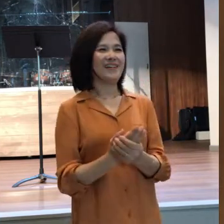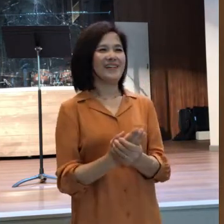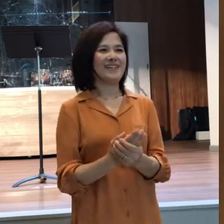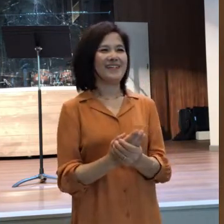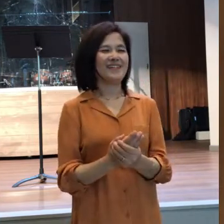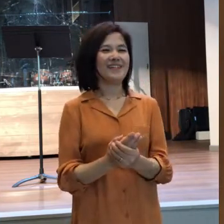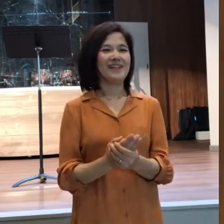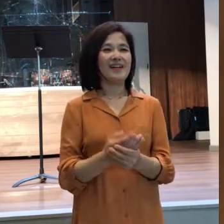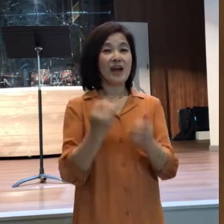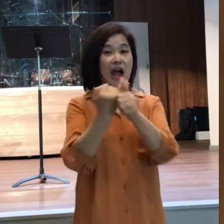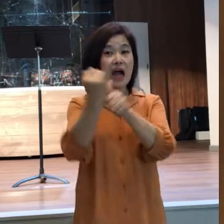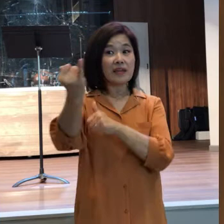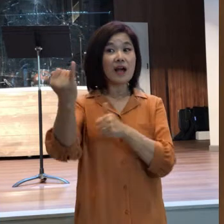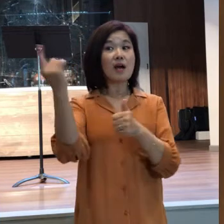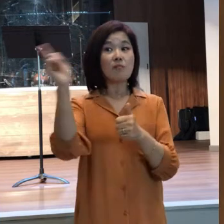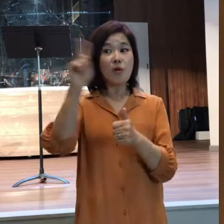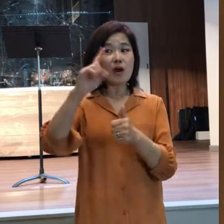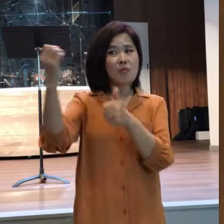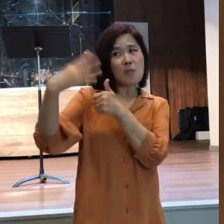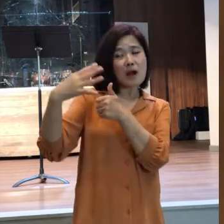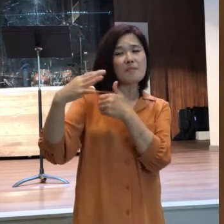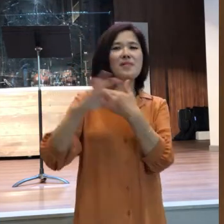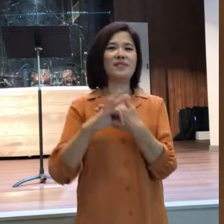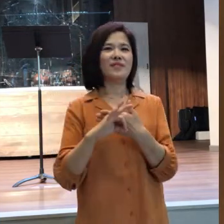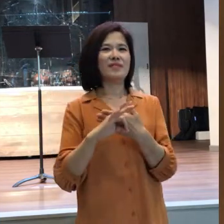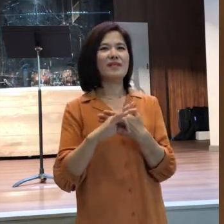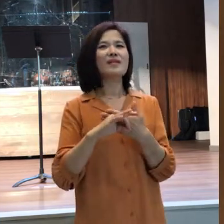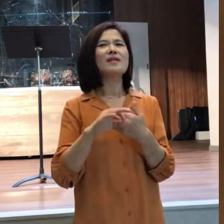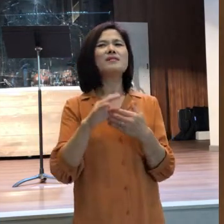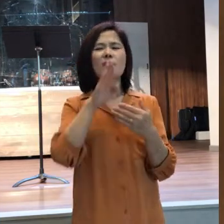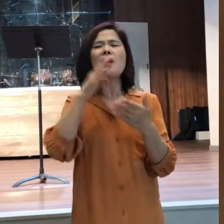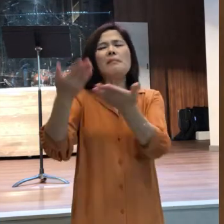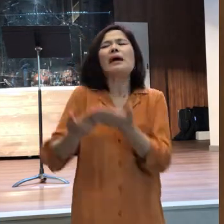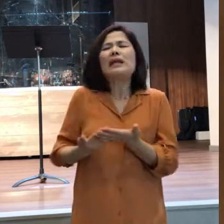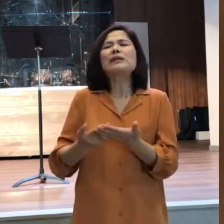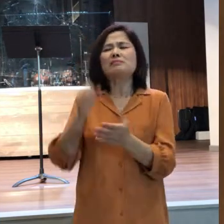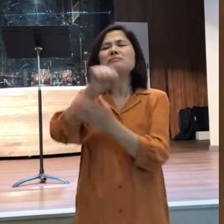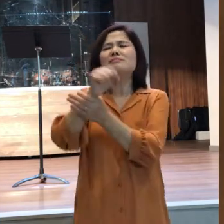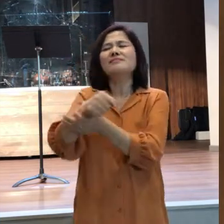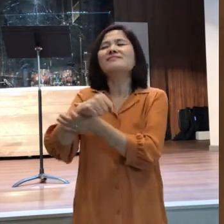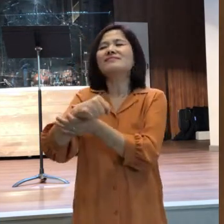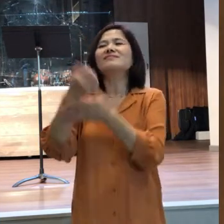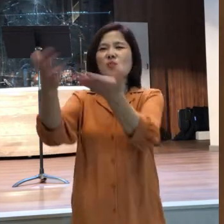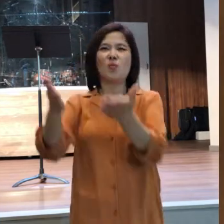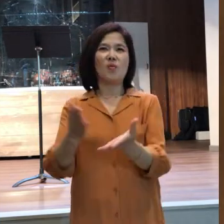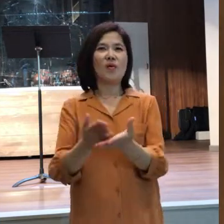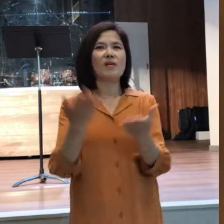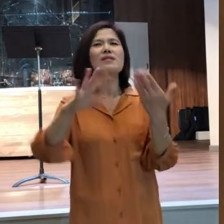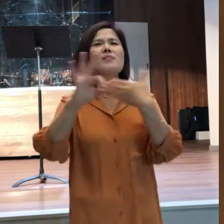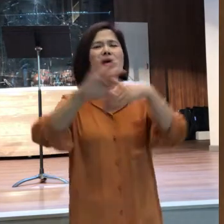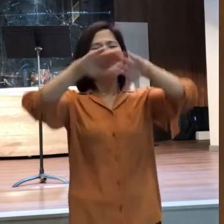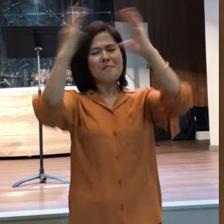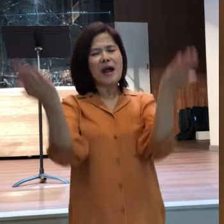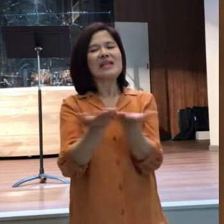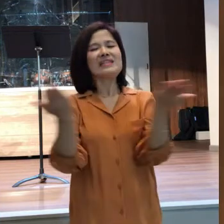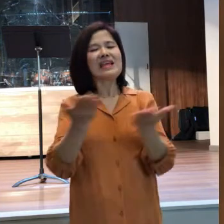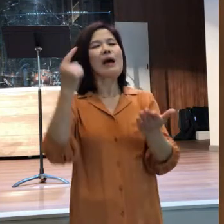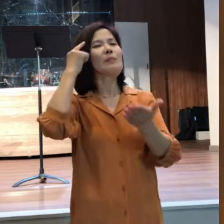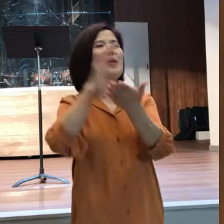여러분, 아내가 뭐라 그러든지 그냥 받아주는 거예요. 그럼 만사가